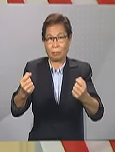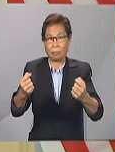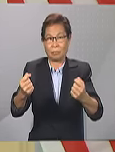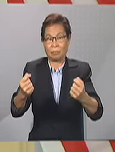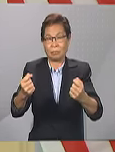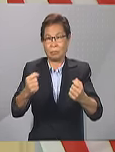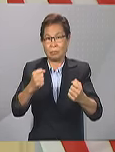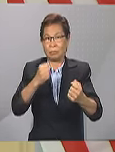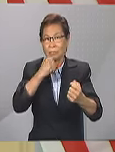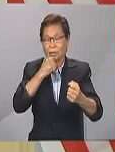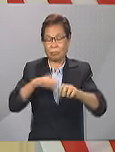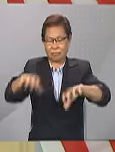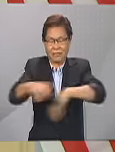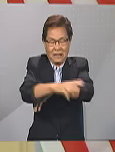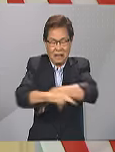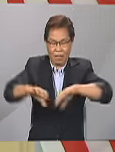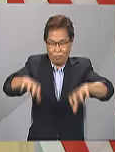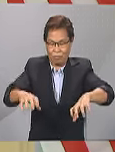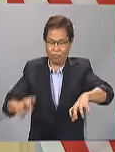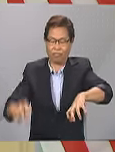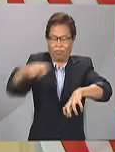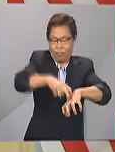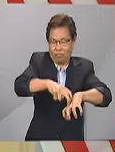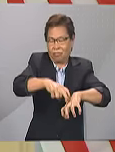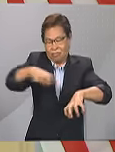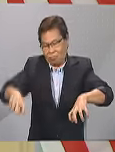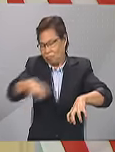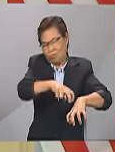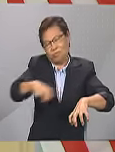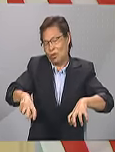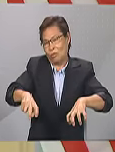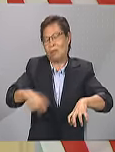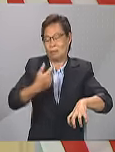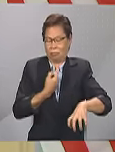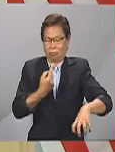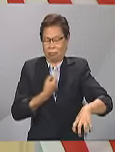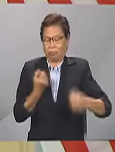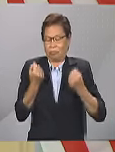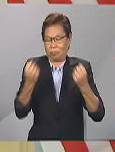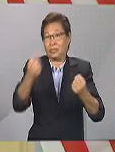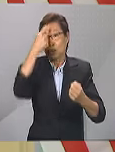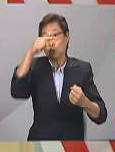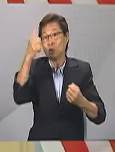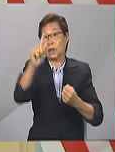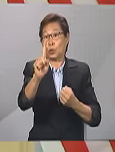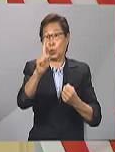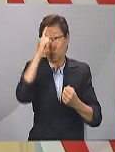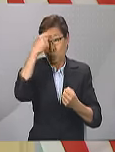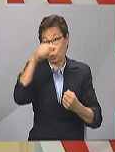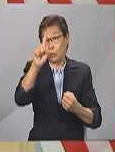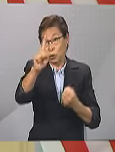negeri Hai dan mereka hanya boleh memandu seorang saja untuk satu kendaraan